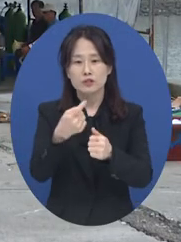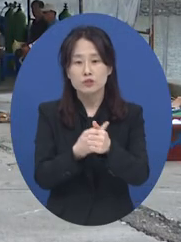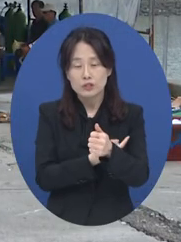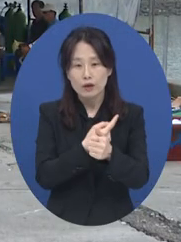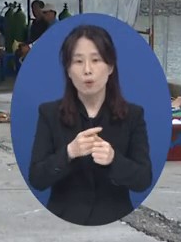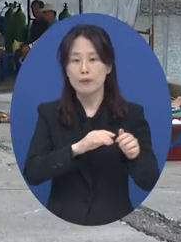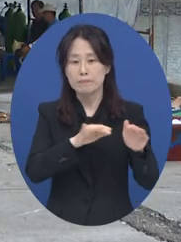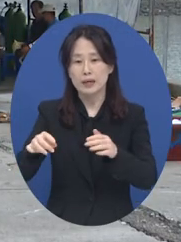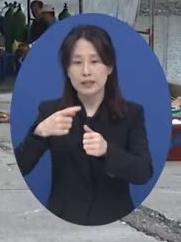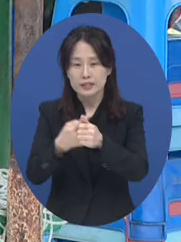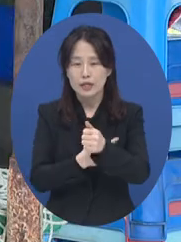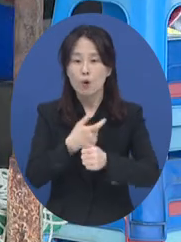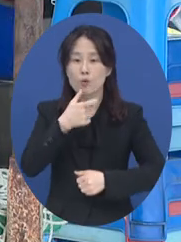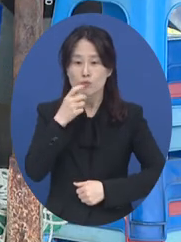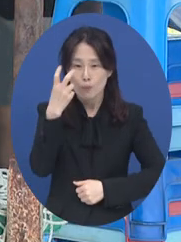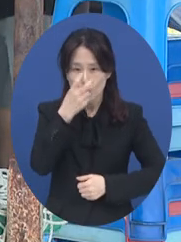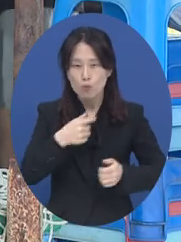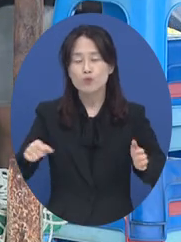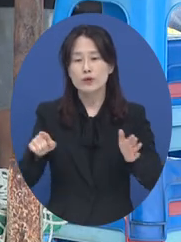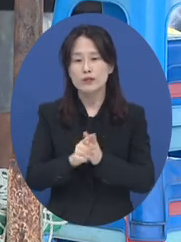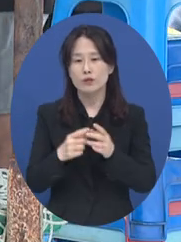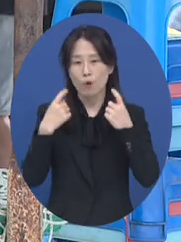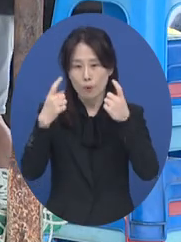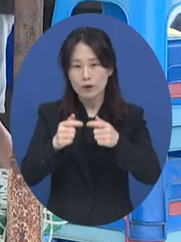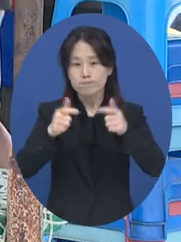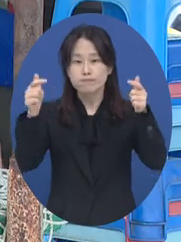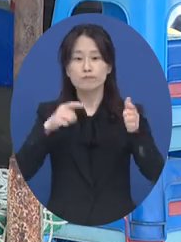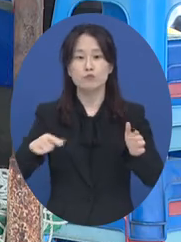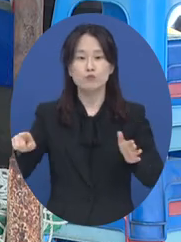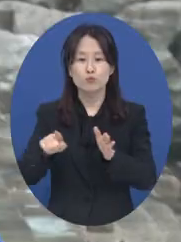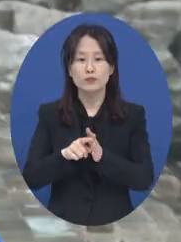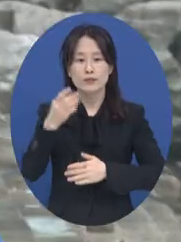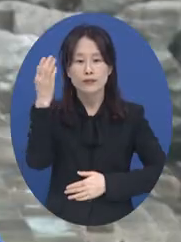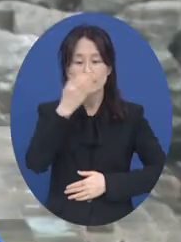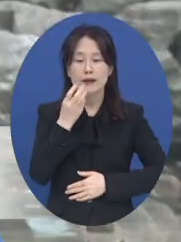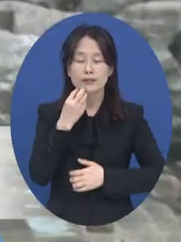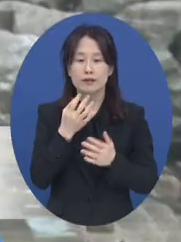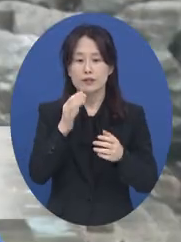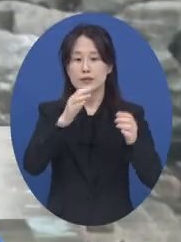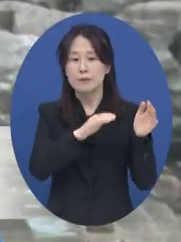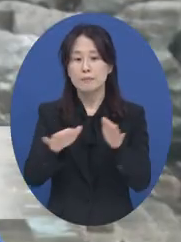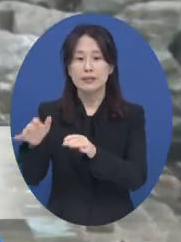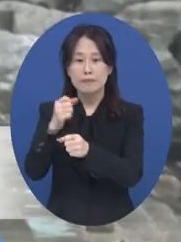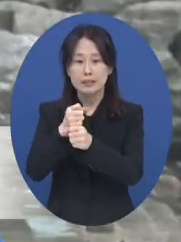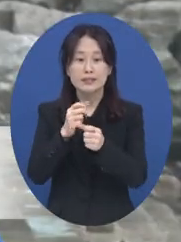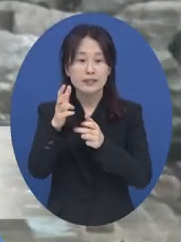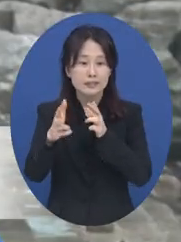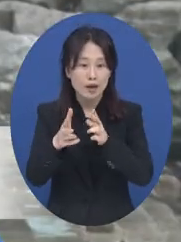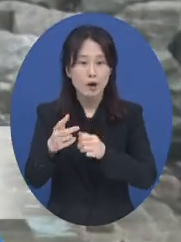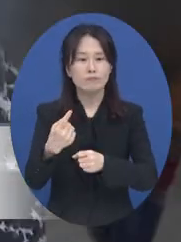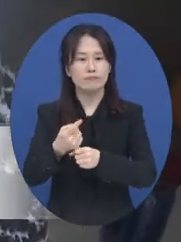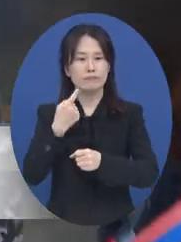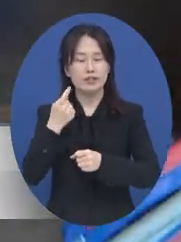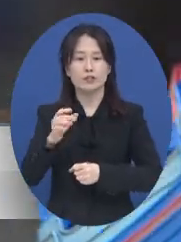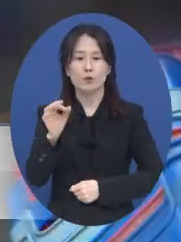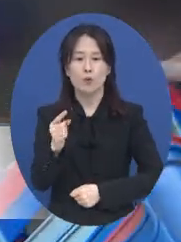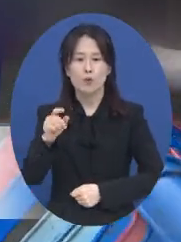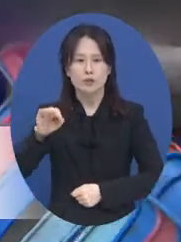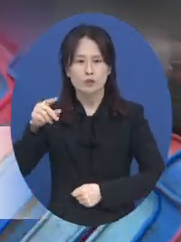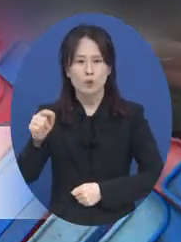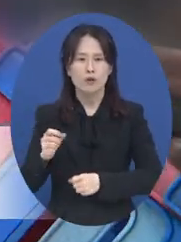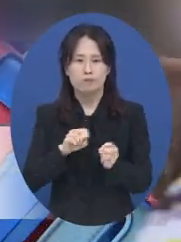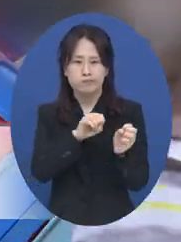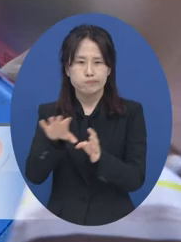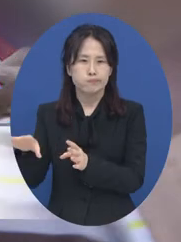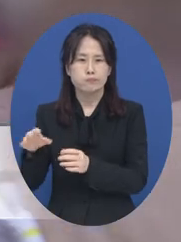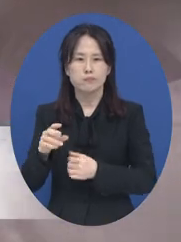수산 자원과 해양 수질을 보호하고 해안 지역 관광 활성화를 위한 깨끗한 경기바다 만들기 사업으로 지난해엔